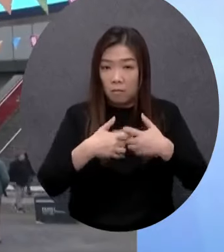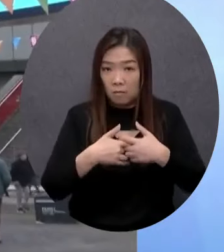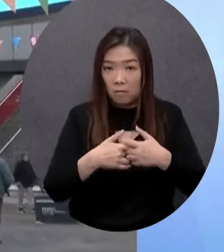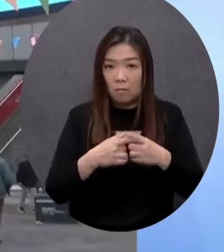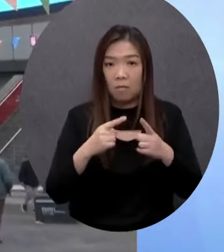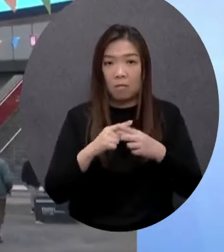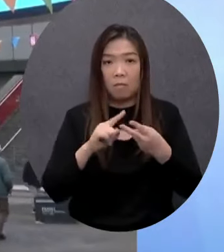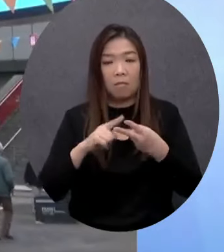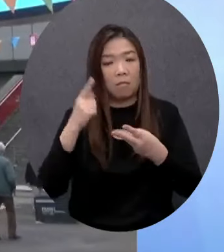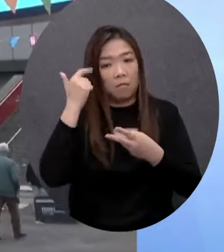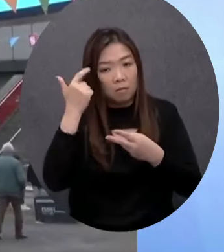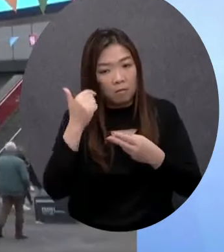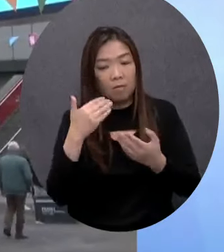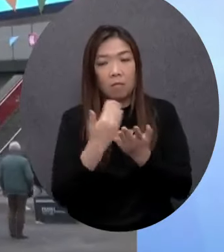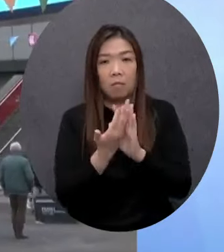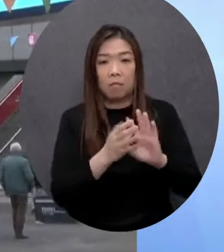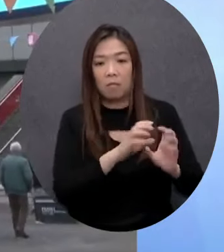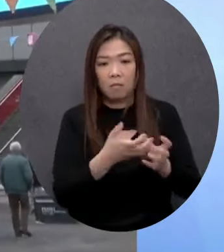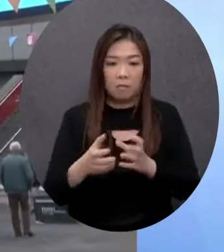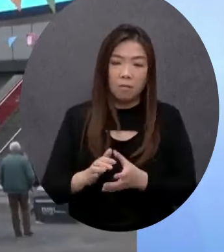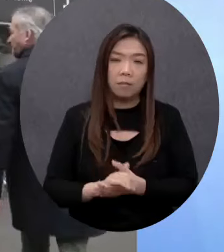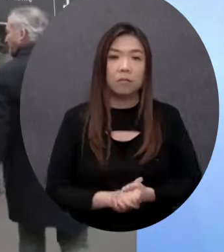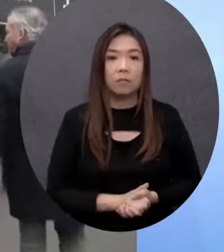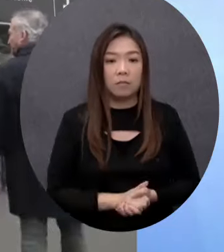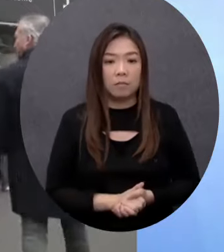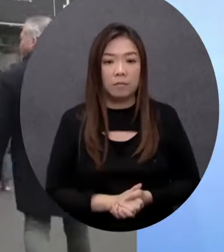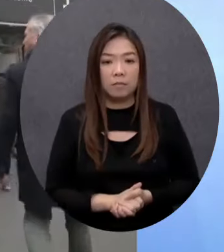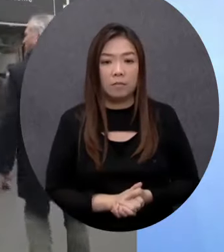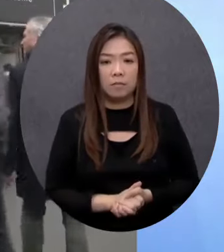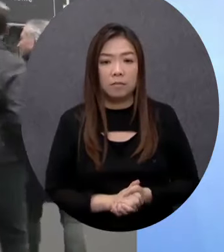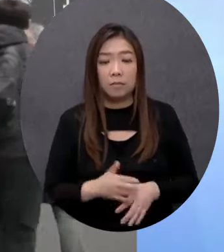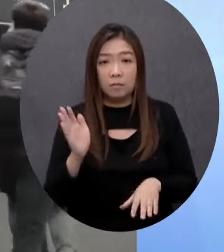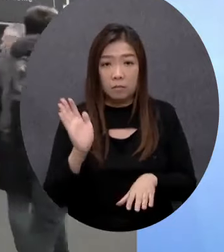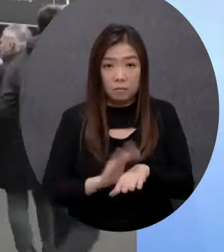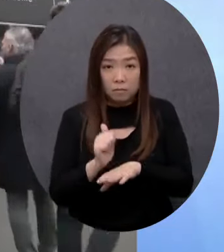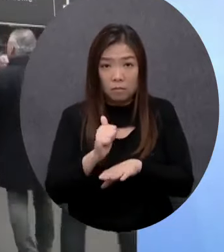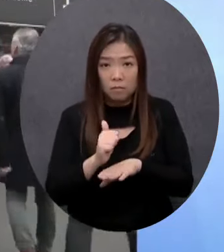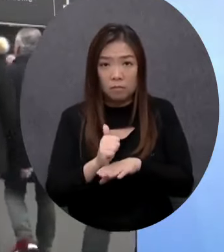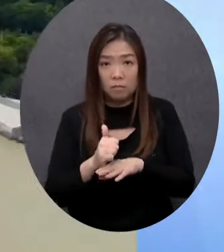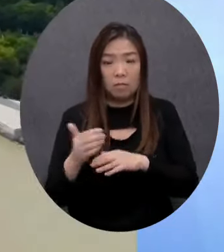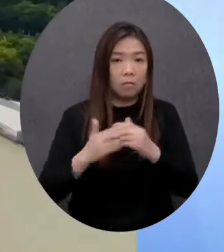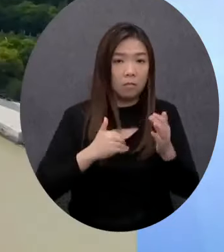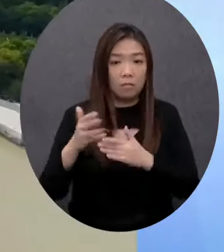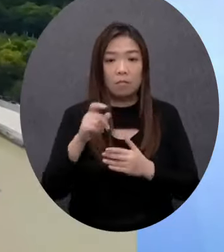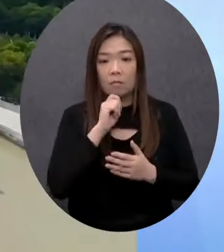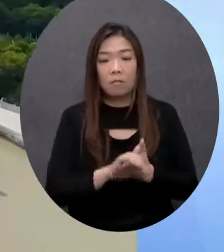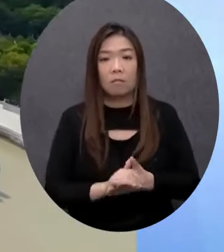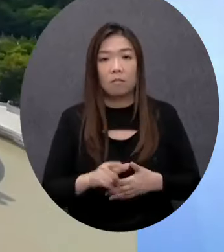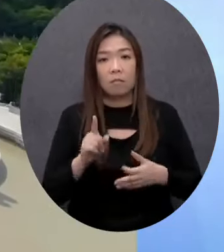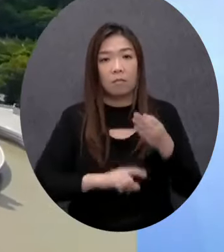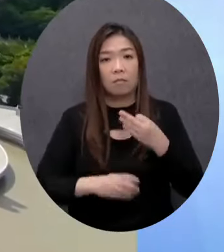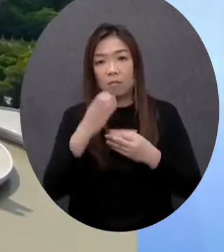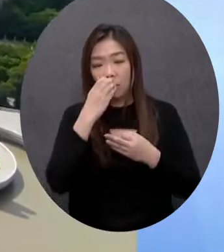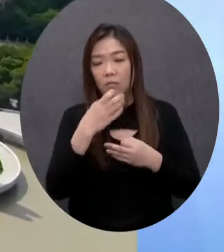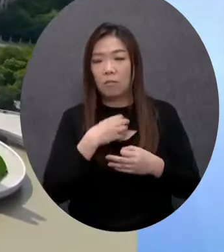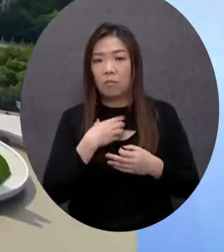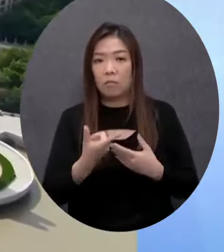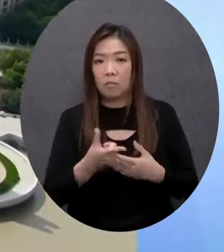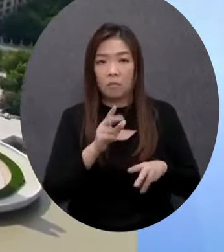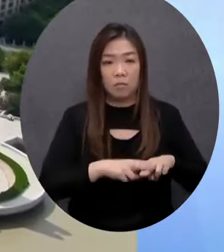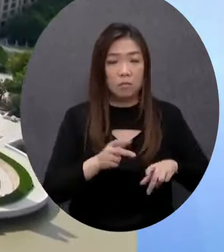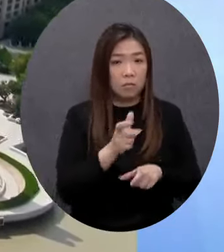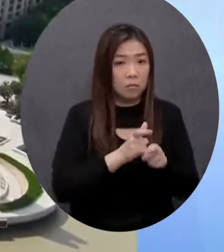terms of aviation, space, instruments, artificial intelligence. 朱文認為中國經濟